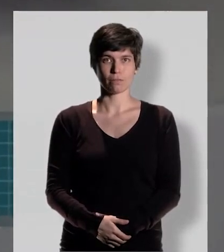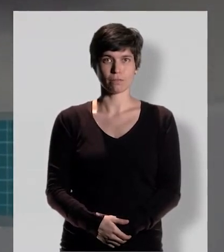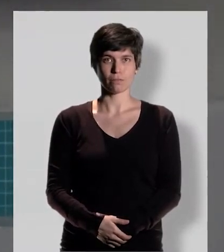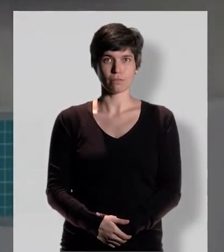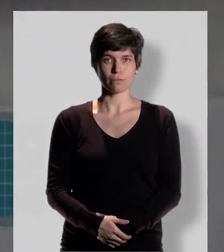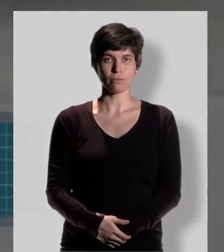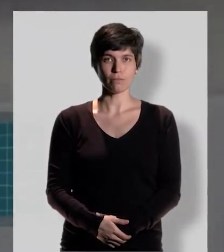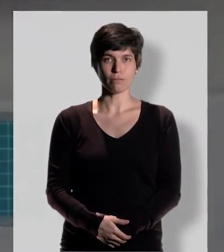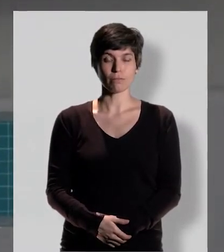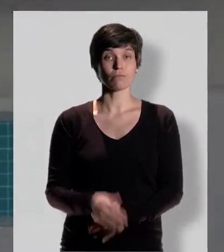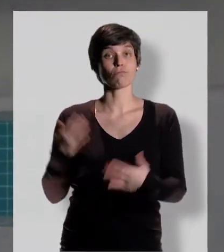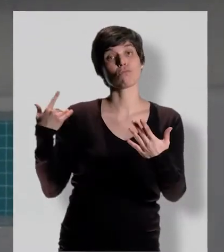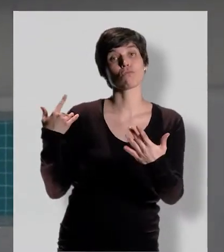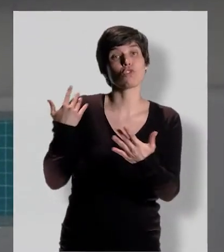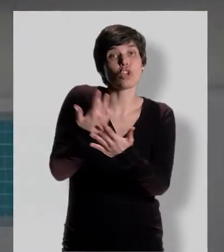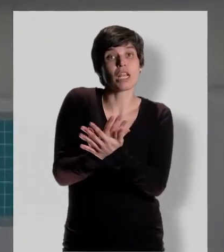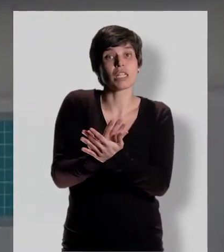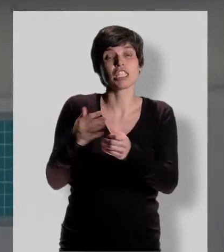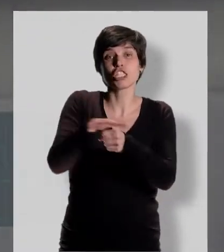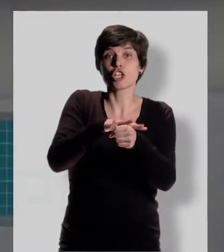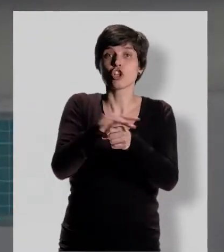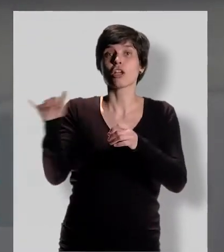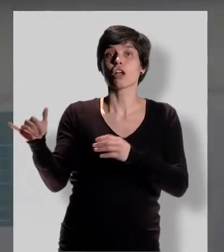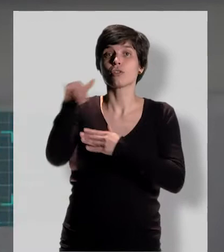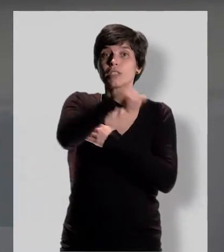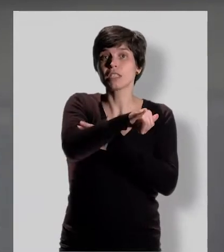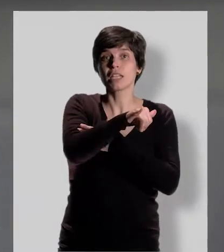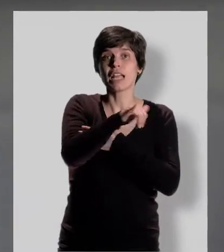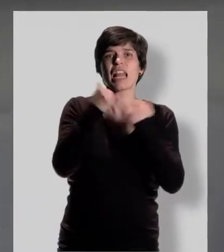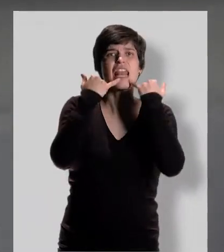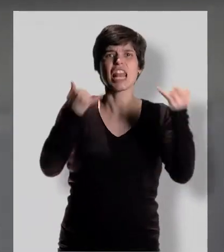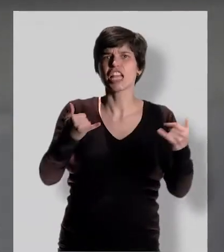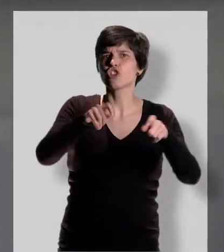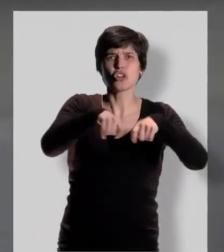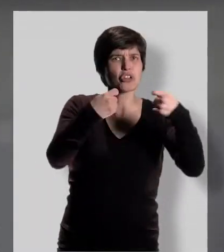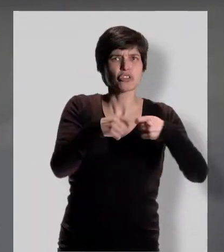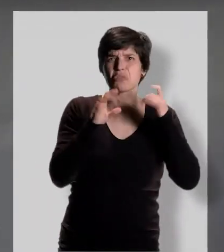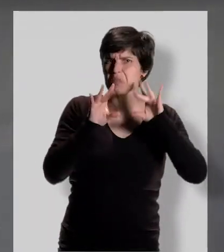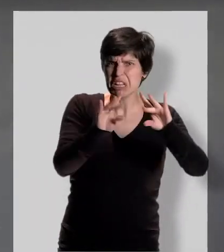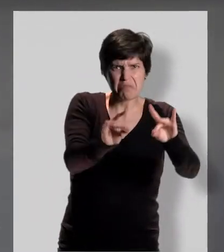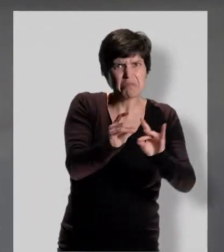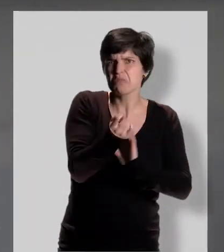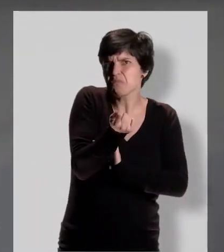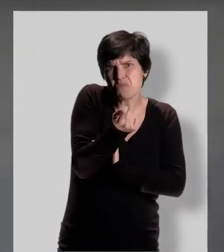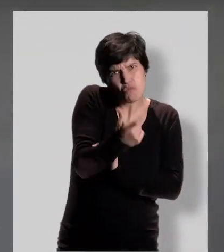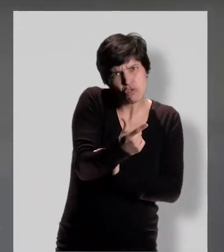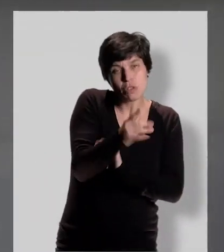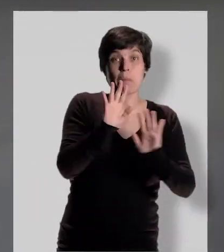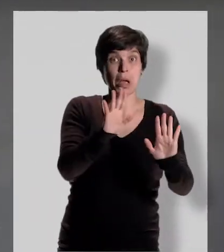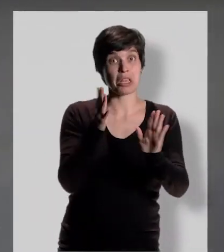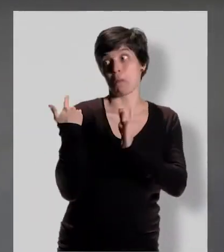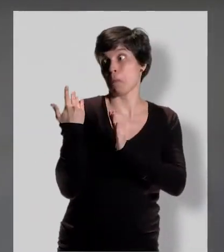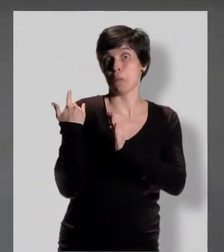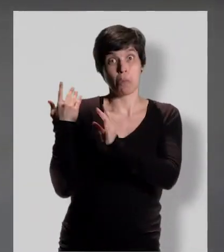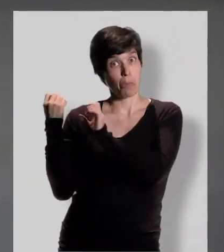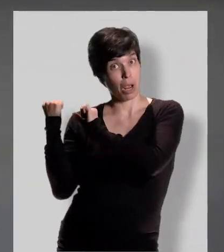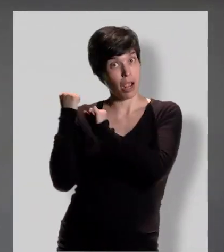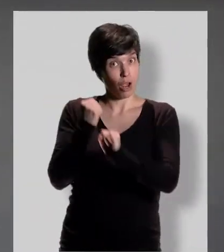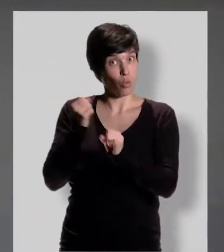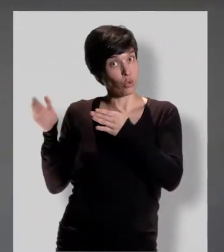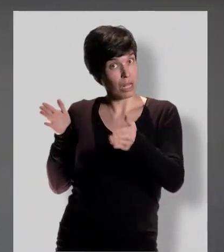Elektrohigadura ez da sektore aeronautikoan asko erabili, orain arte, baina azken urteotan makinak sorgailu askoz hobeak dekiez